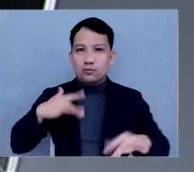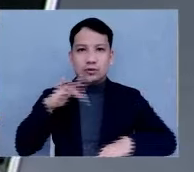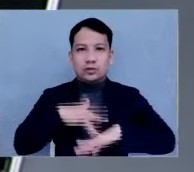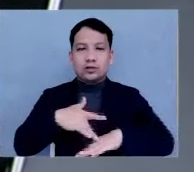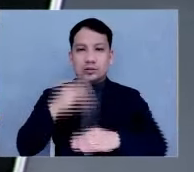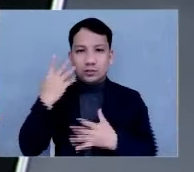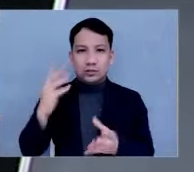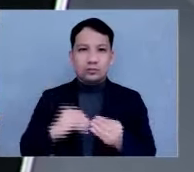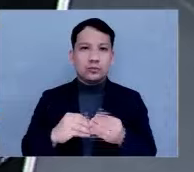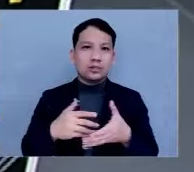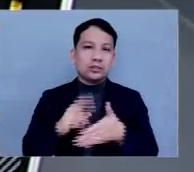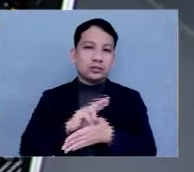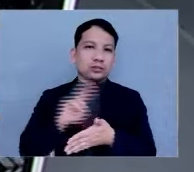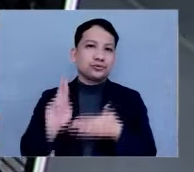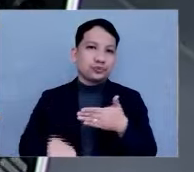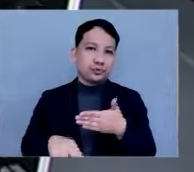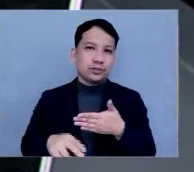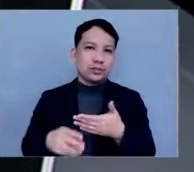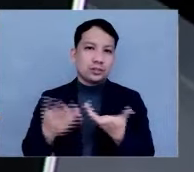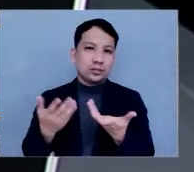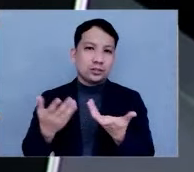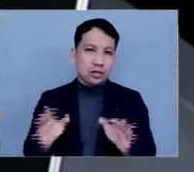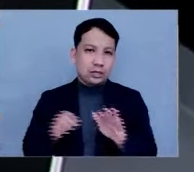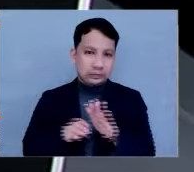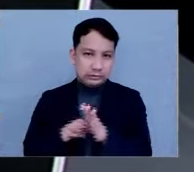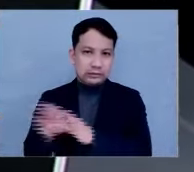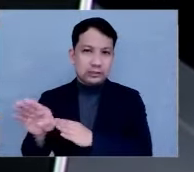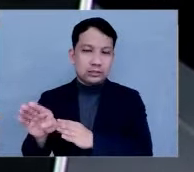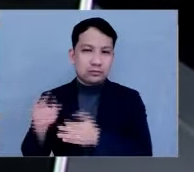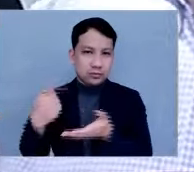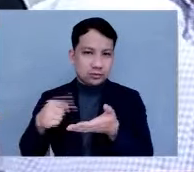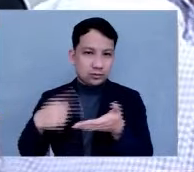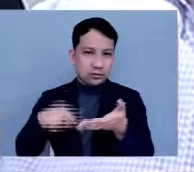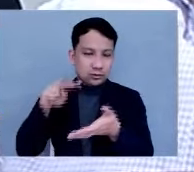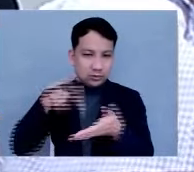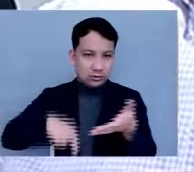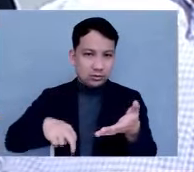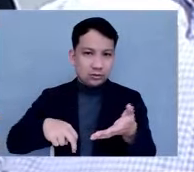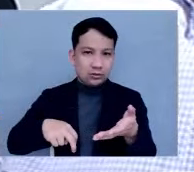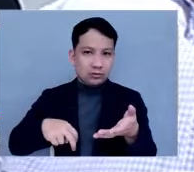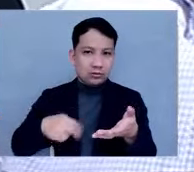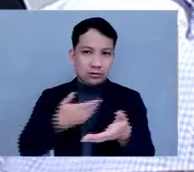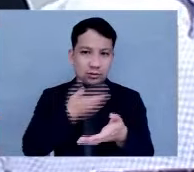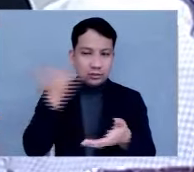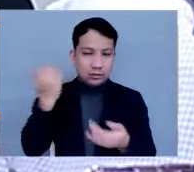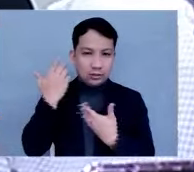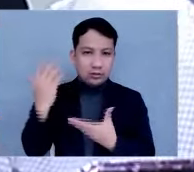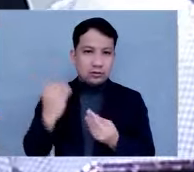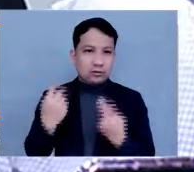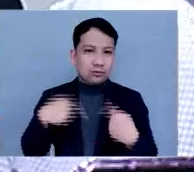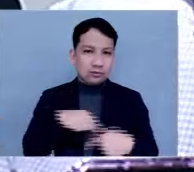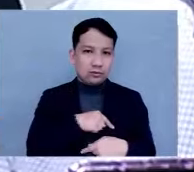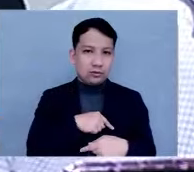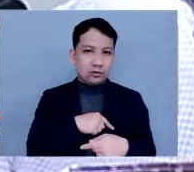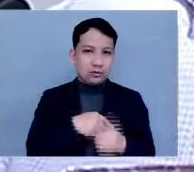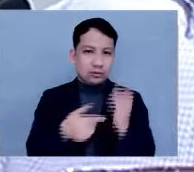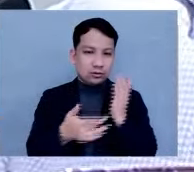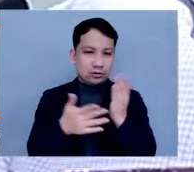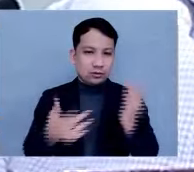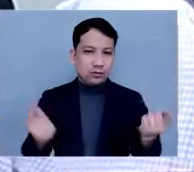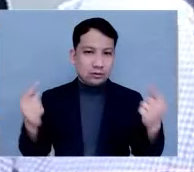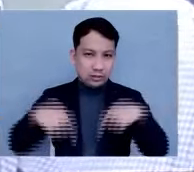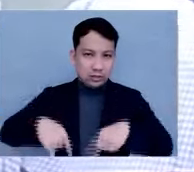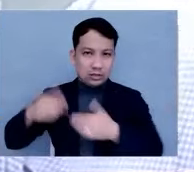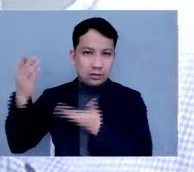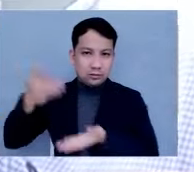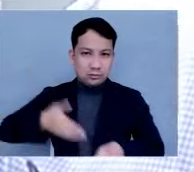yung output niyan. Diretso na yan sa verification kagad. The best of the technical people we have around the world, dinala namin dito